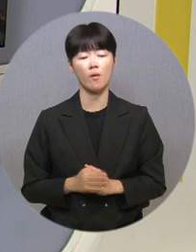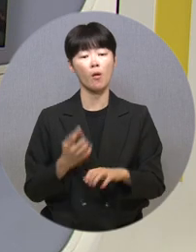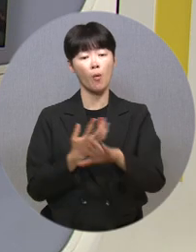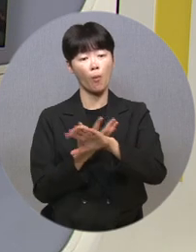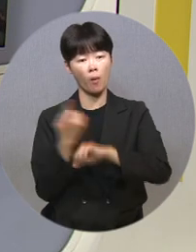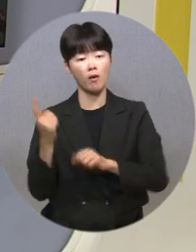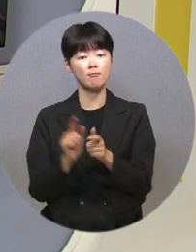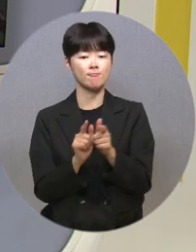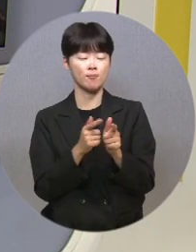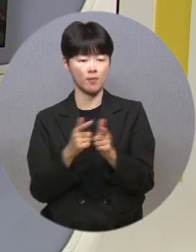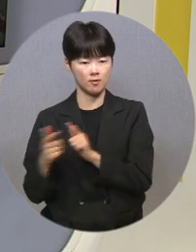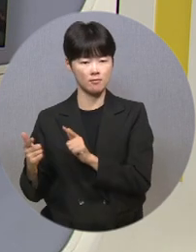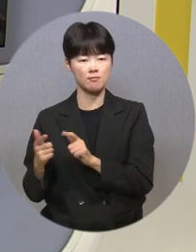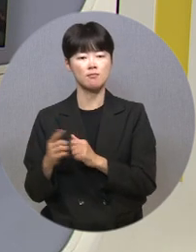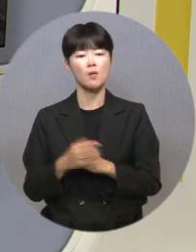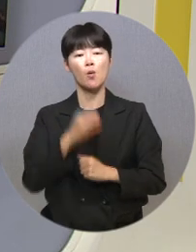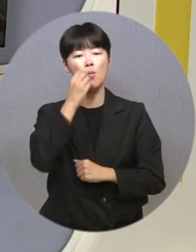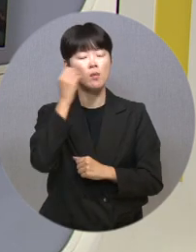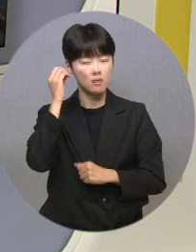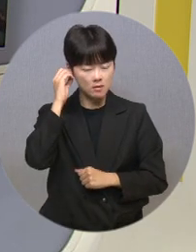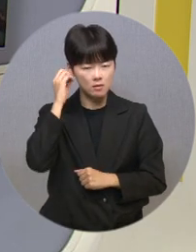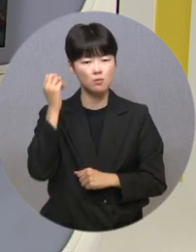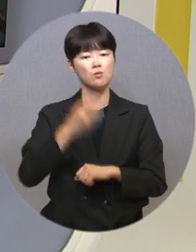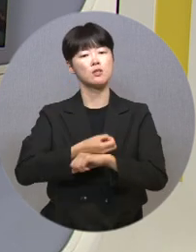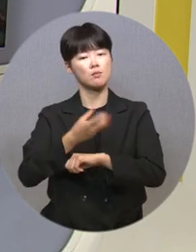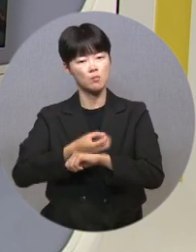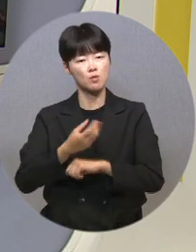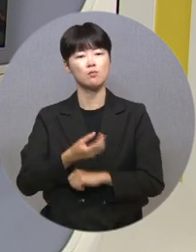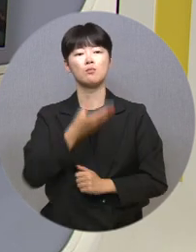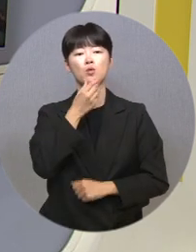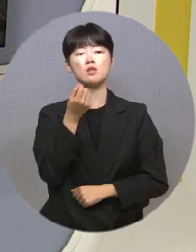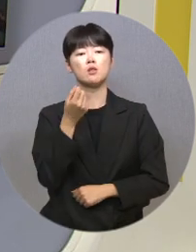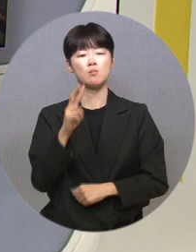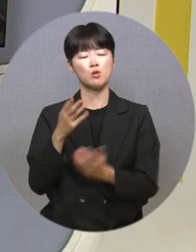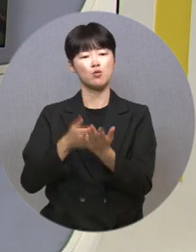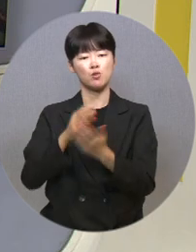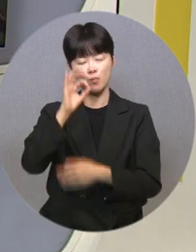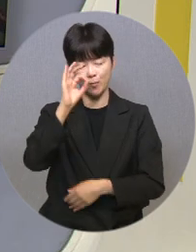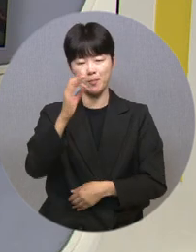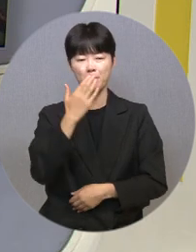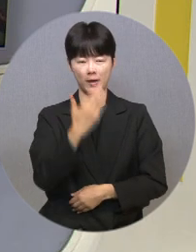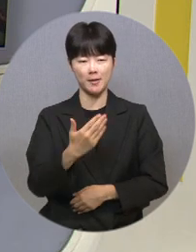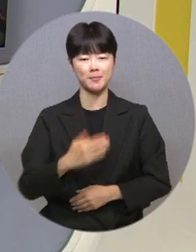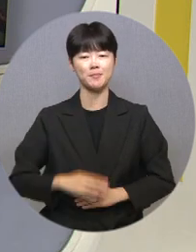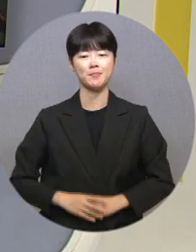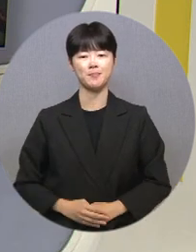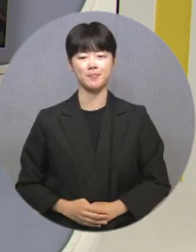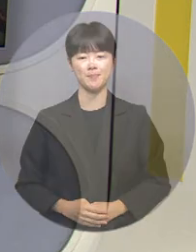사항은 웰페어뉴스 홈페이지와 장애인신문, 복지TV 뉴스를 통해 확인할 수 있습니다.